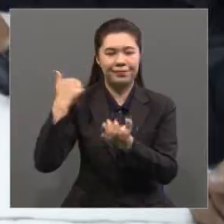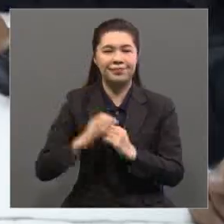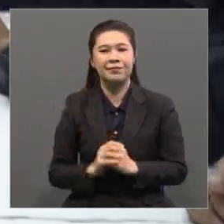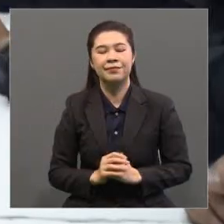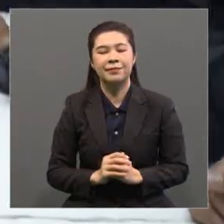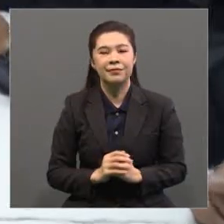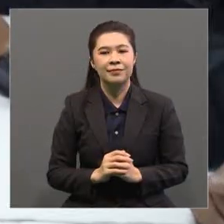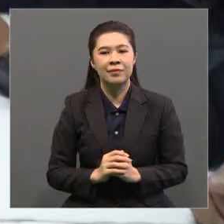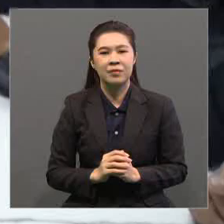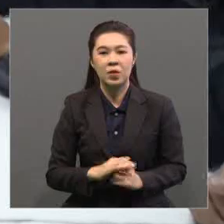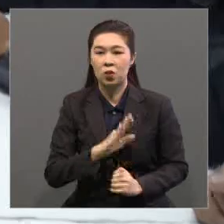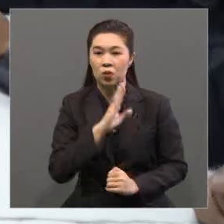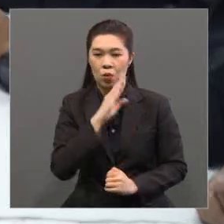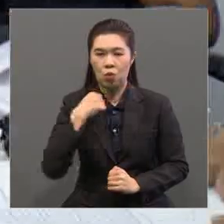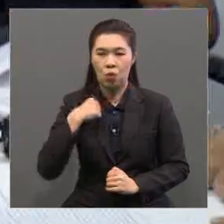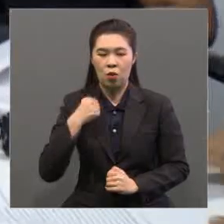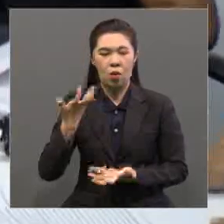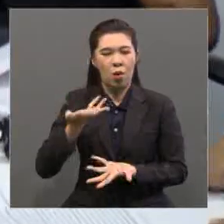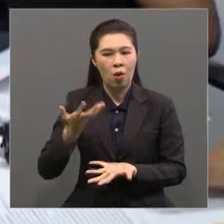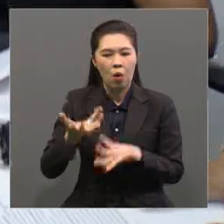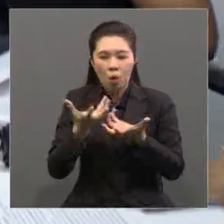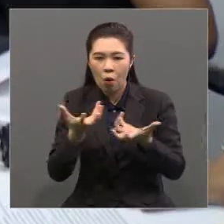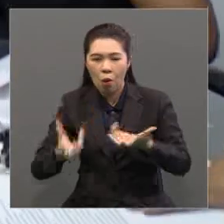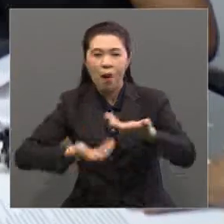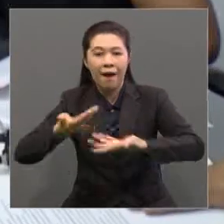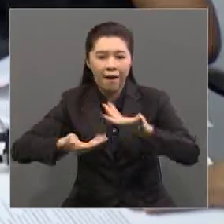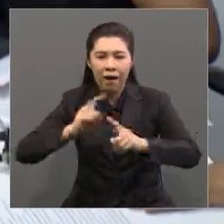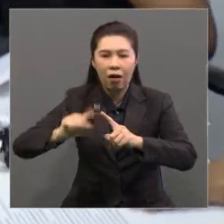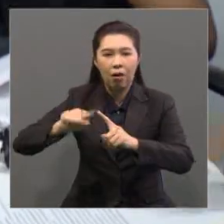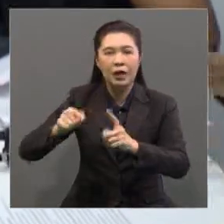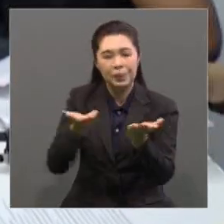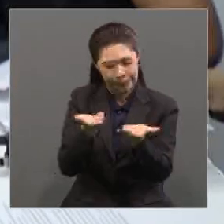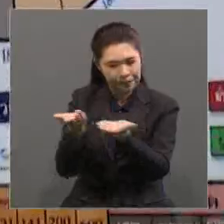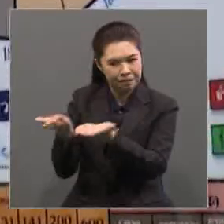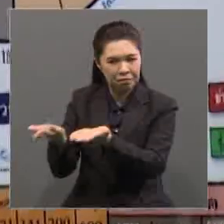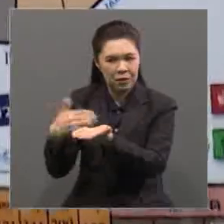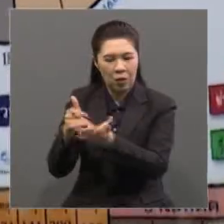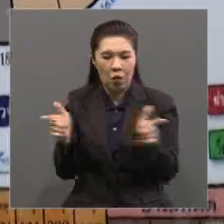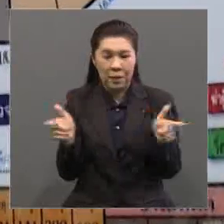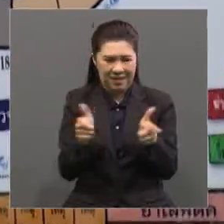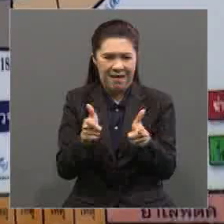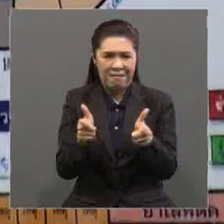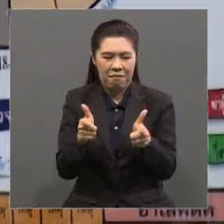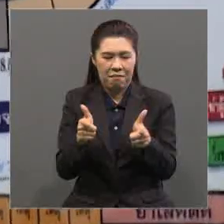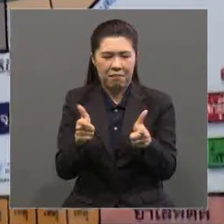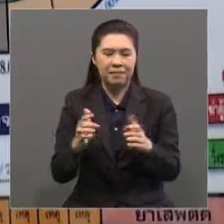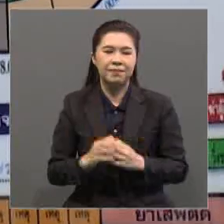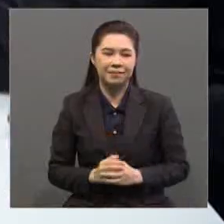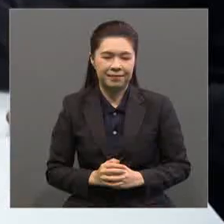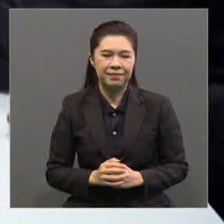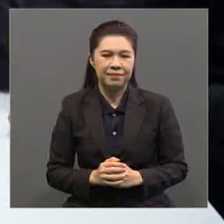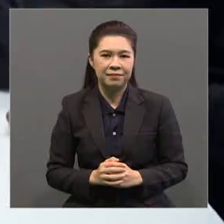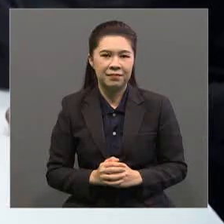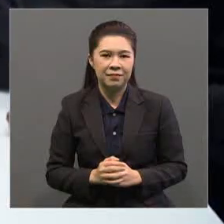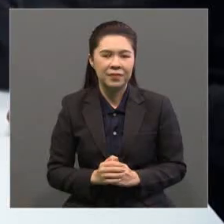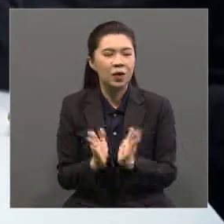นอกจากนี้หากเร่แผงลอยอาจจะต้องขอให้ออกจากพื้นที่ไปเพราะว่าพื้นที่มันแคบอยู่แล้วไงนะโอ้อันนี้ก็